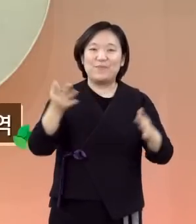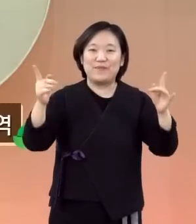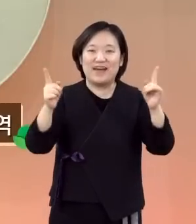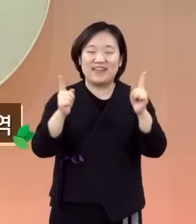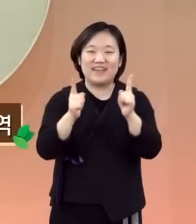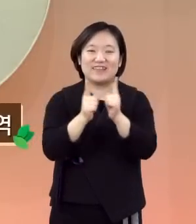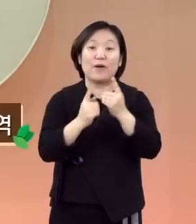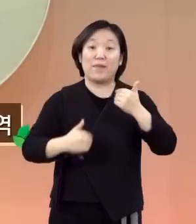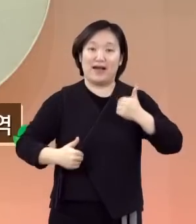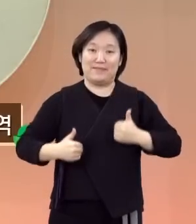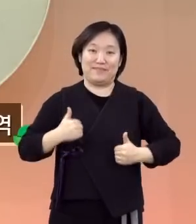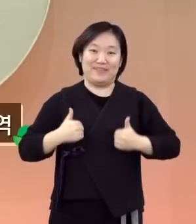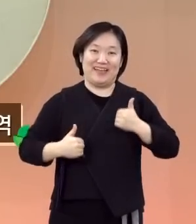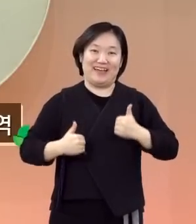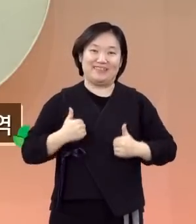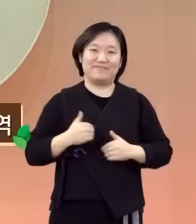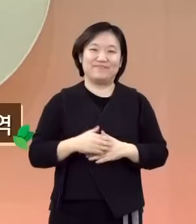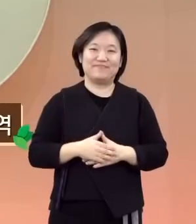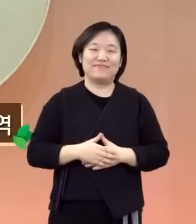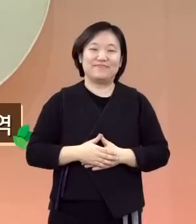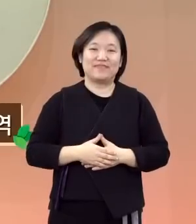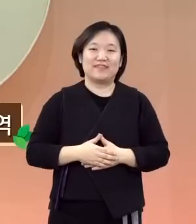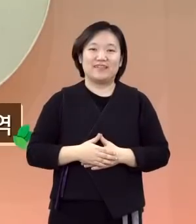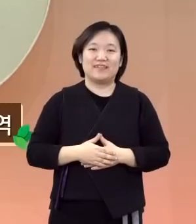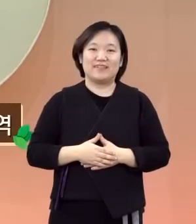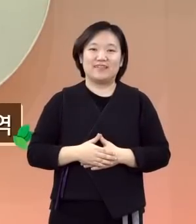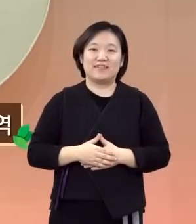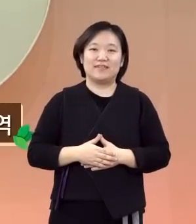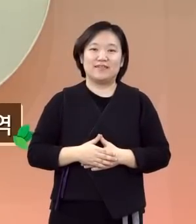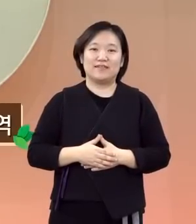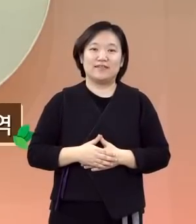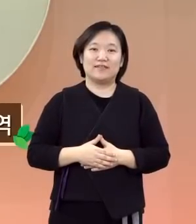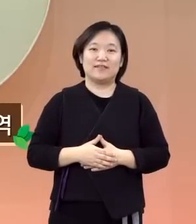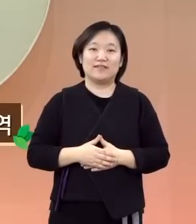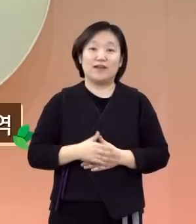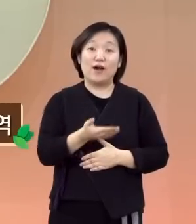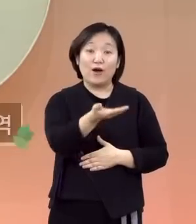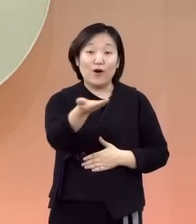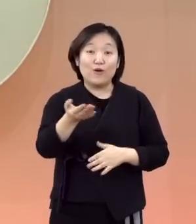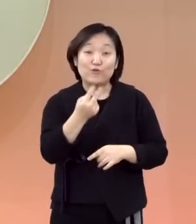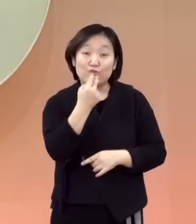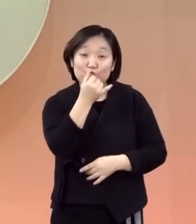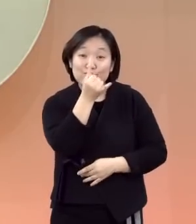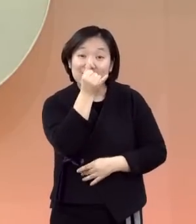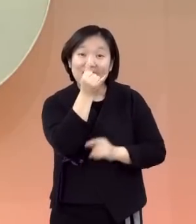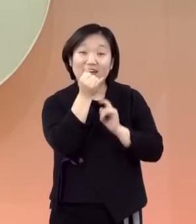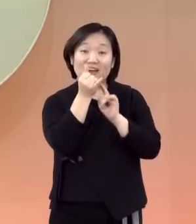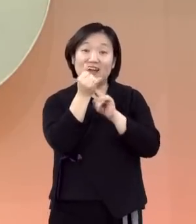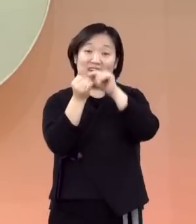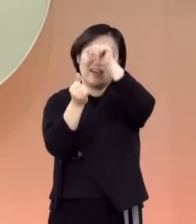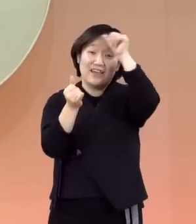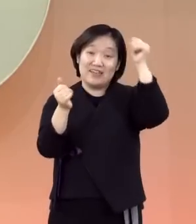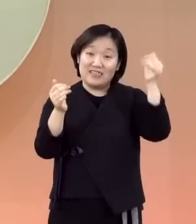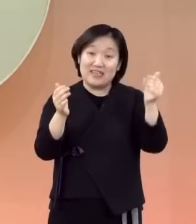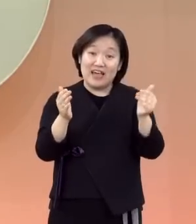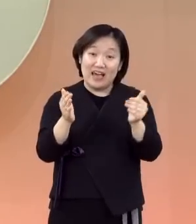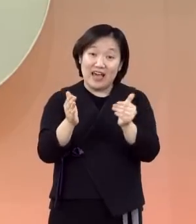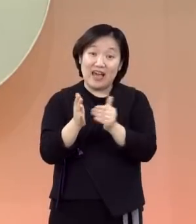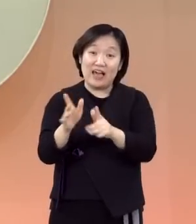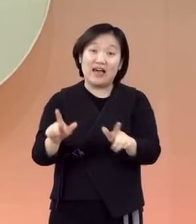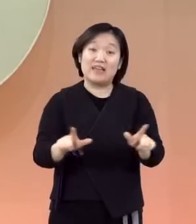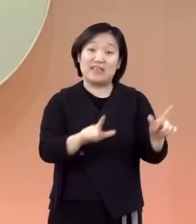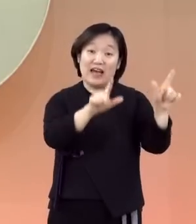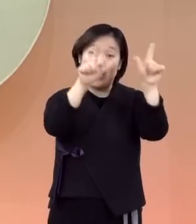를만나뵙게되어진심으로기쁩니다. 우리지각있는존재들이 살아가는